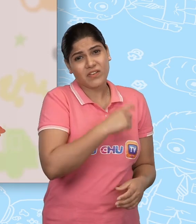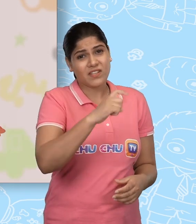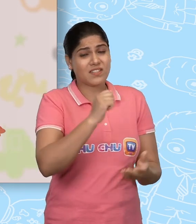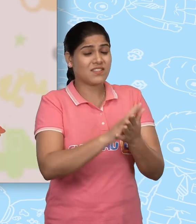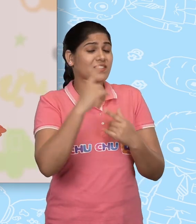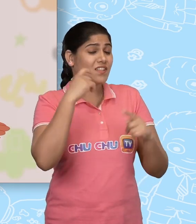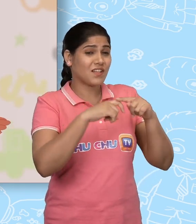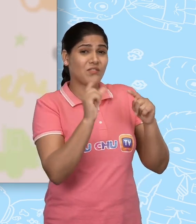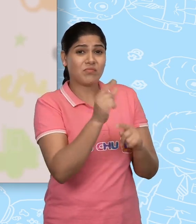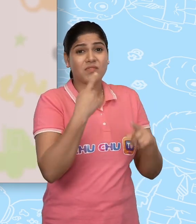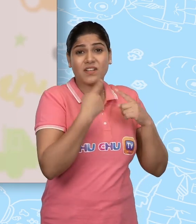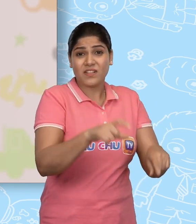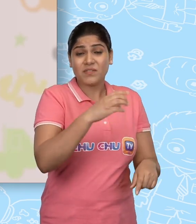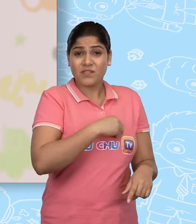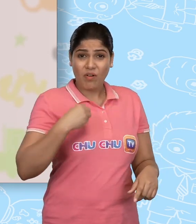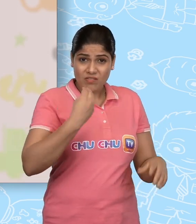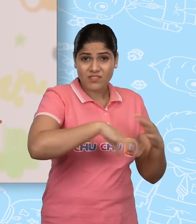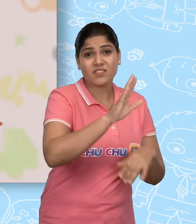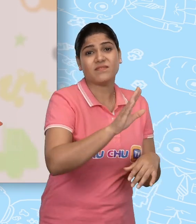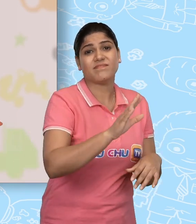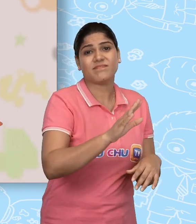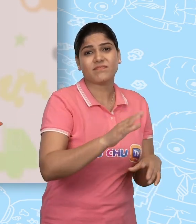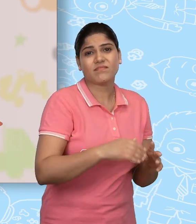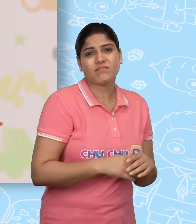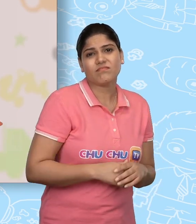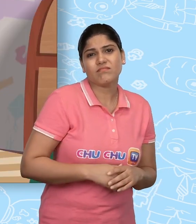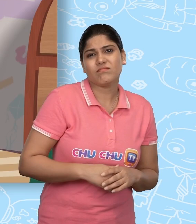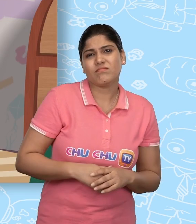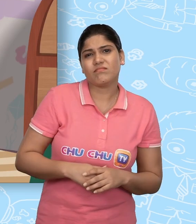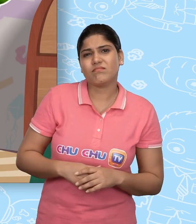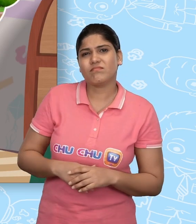लिए माफ करना चीकू, पर तुम्हें डॉक्टर के पास जाना ही पड़ेगा।